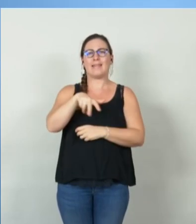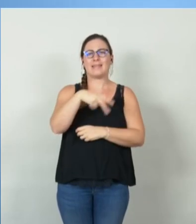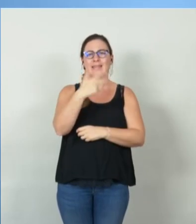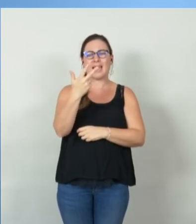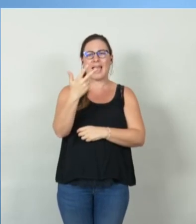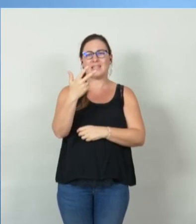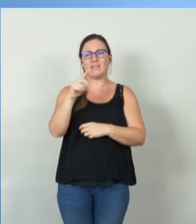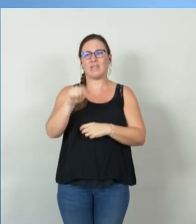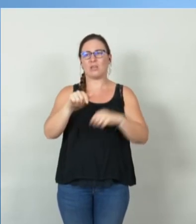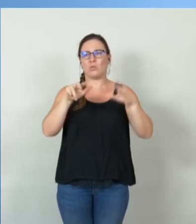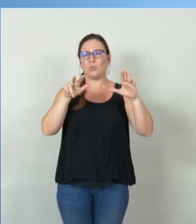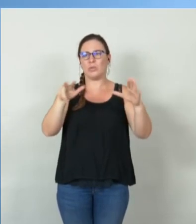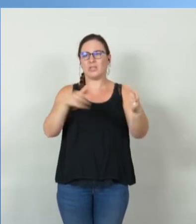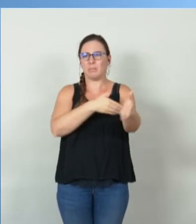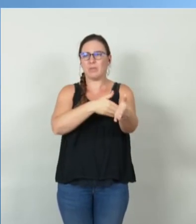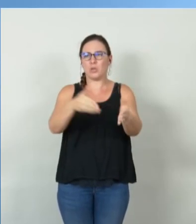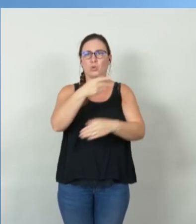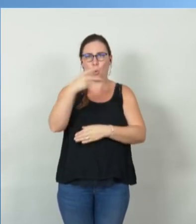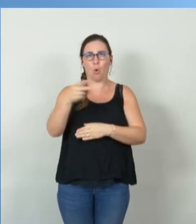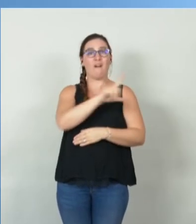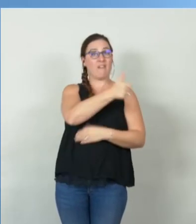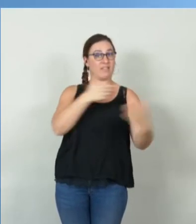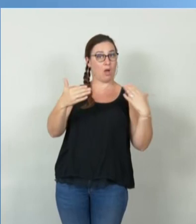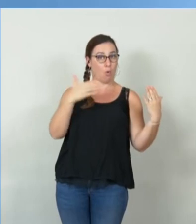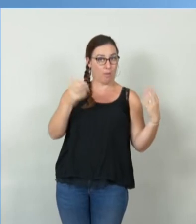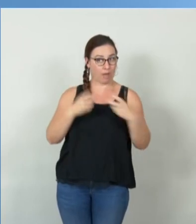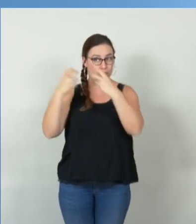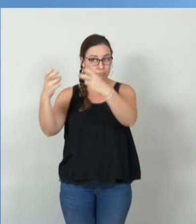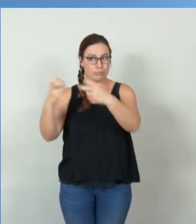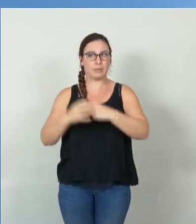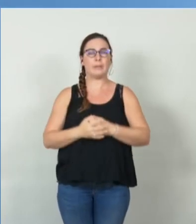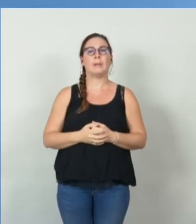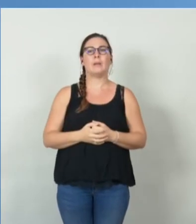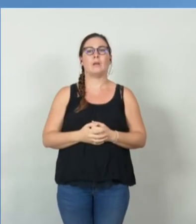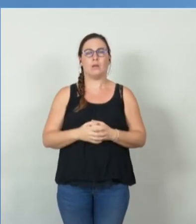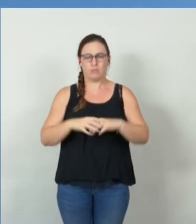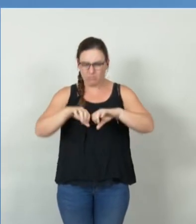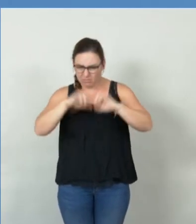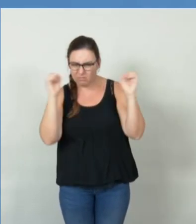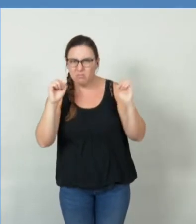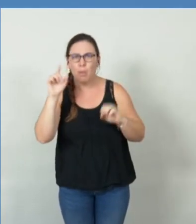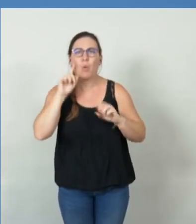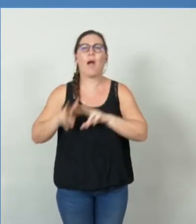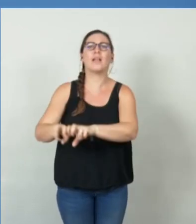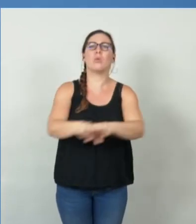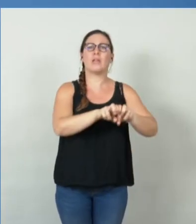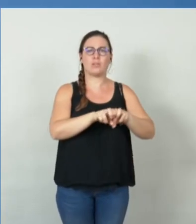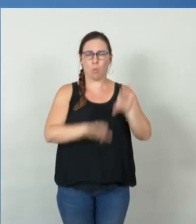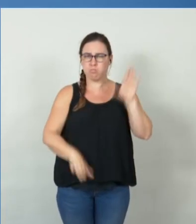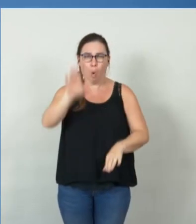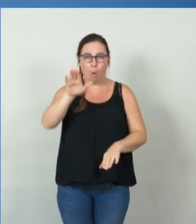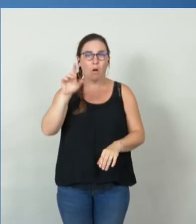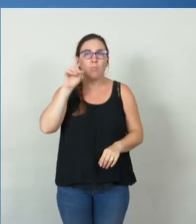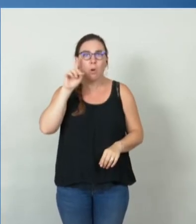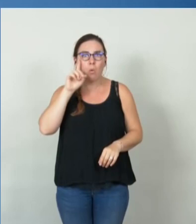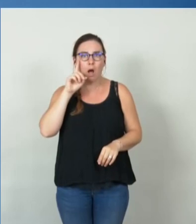rapport à 2021 et je crois qu'il est très intéressant de se pencher pourquoi ces dépenses d'exploitation explosent qu'est-ce